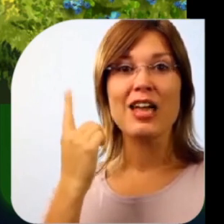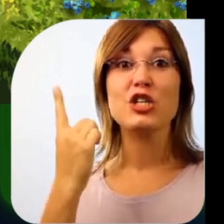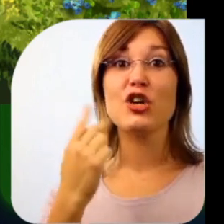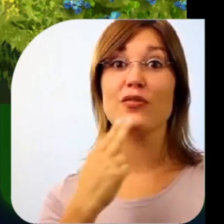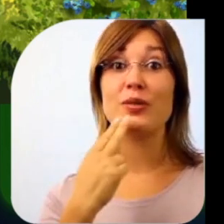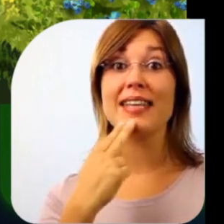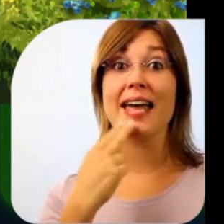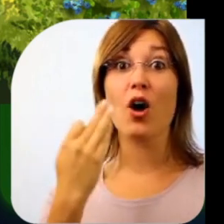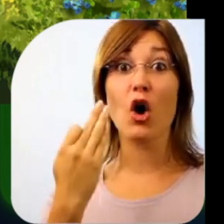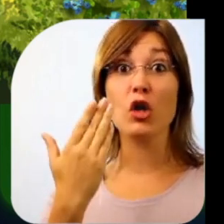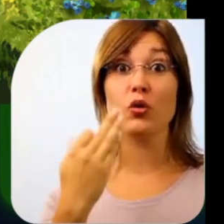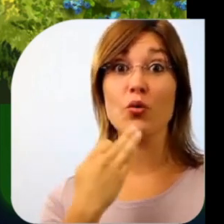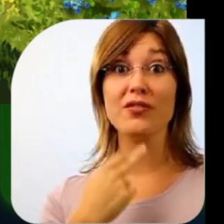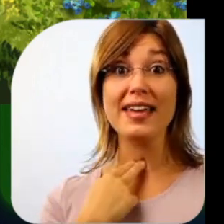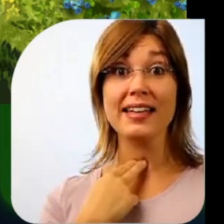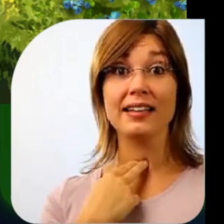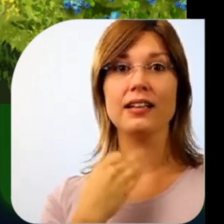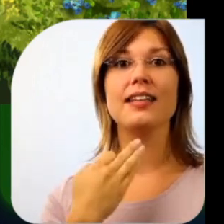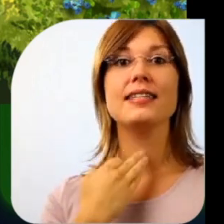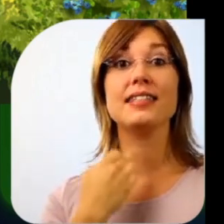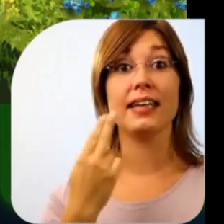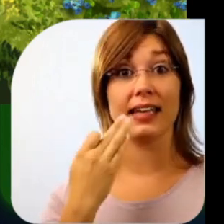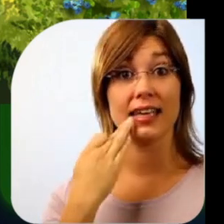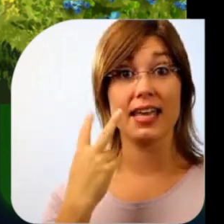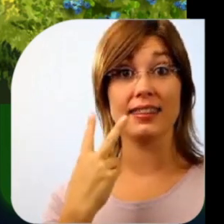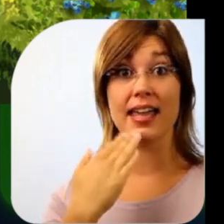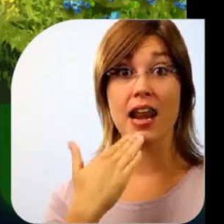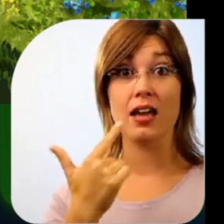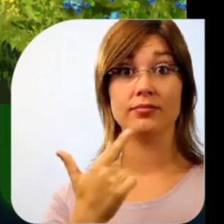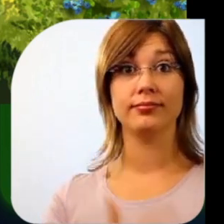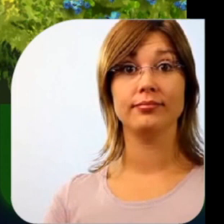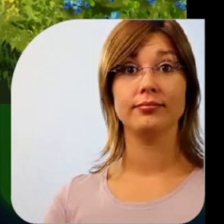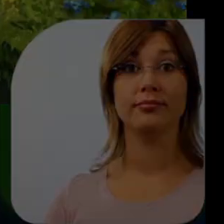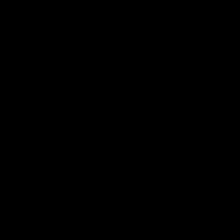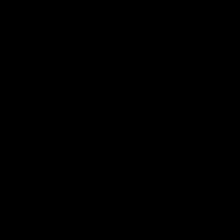amis, je vous ai retrouvés !» s'écria-t-elle.